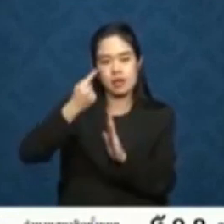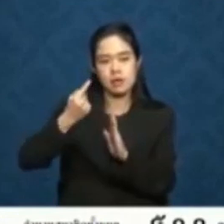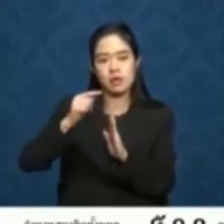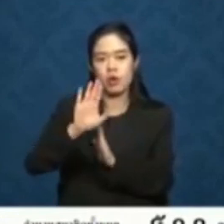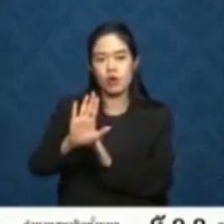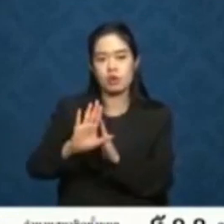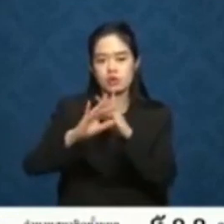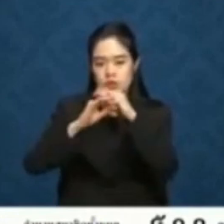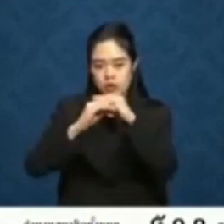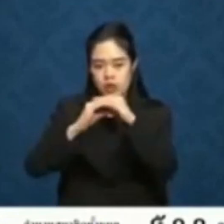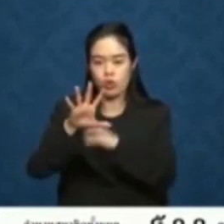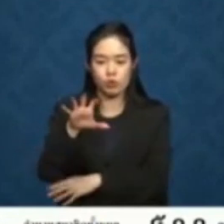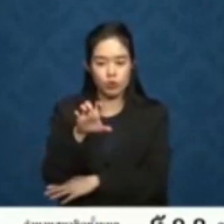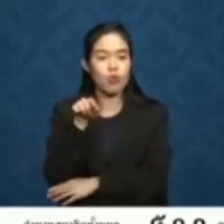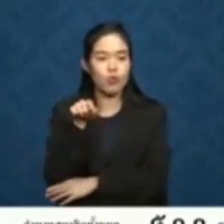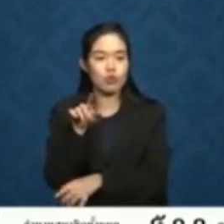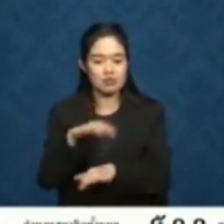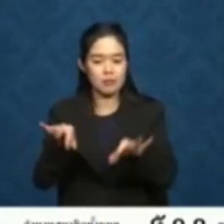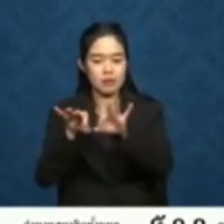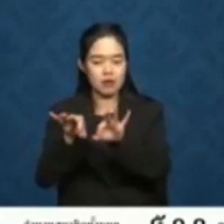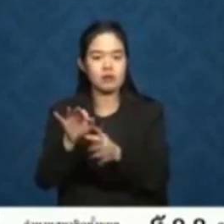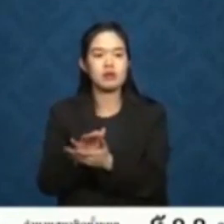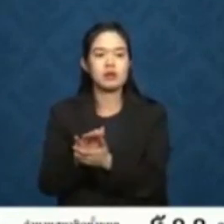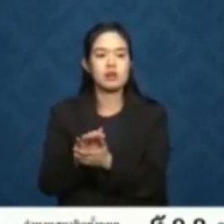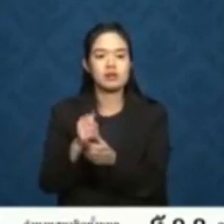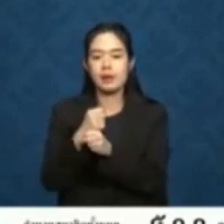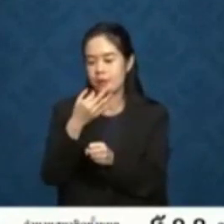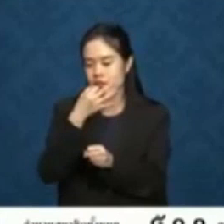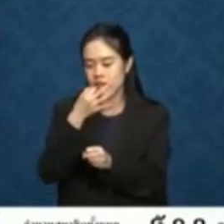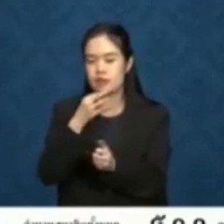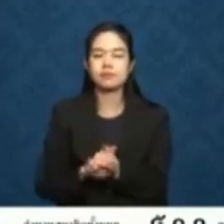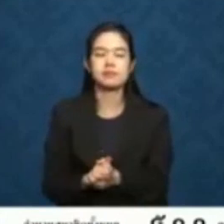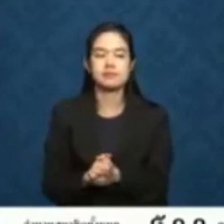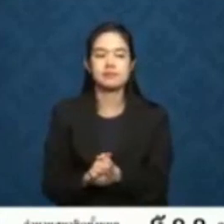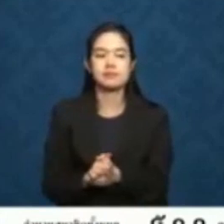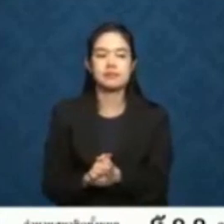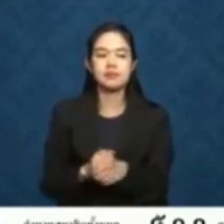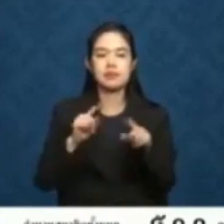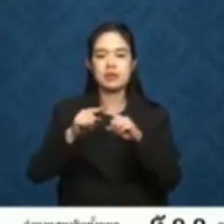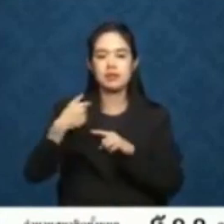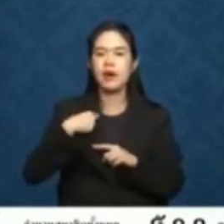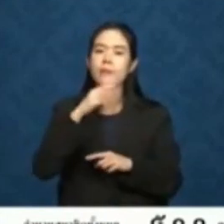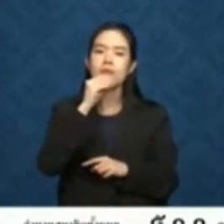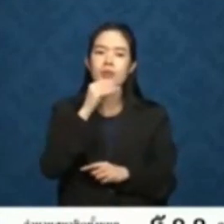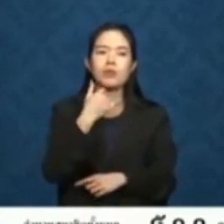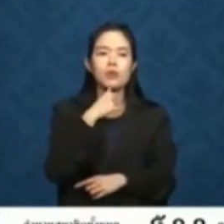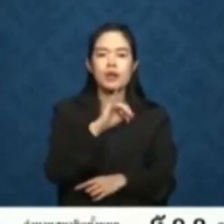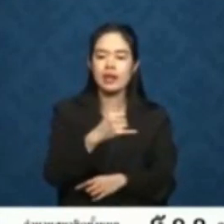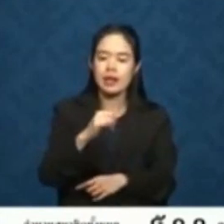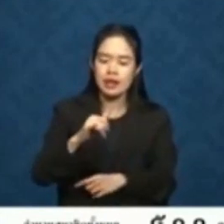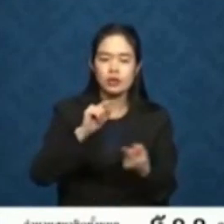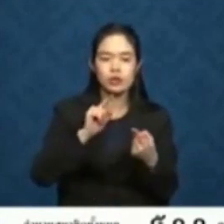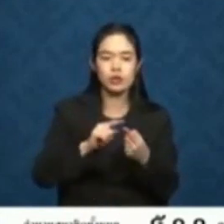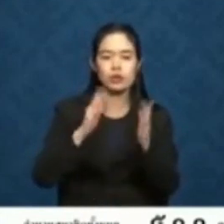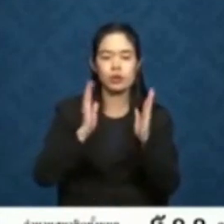ำชายฝั่งจังหวัดระยองครับชาวประมงระยองมักพูดหยอกล้อกับคนเล่นน้ำหรือนักท่องเที่ยวที่เล่นน้ำบ